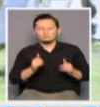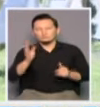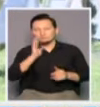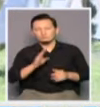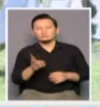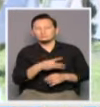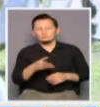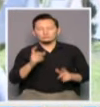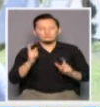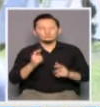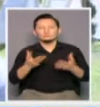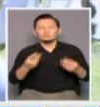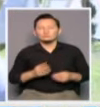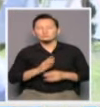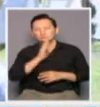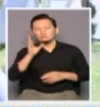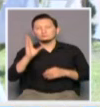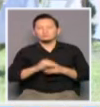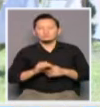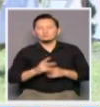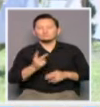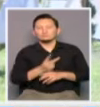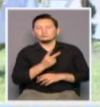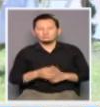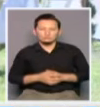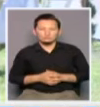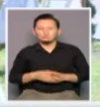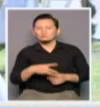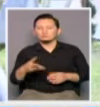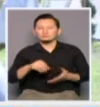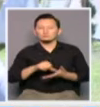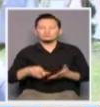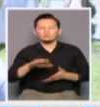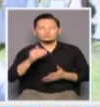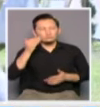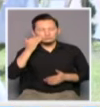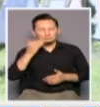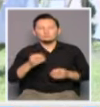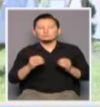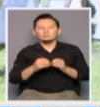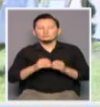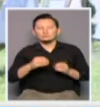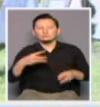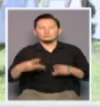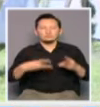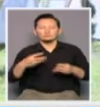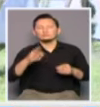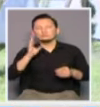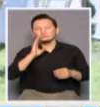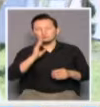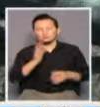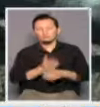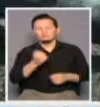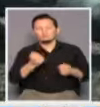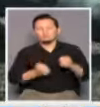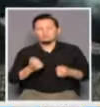машинами. Производится в дневное и вечернее время. Поливаем на участке, выходит более 10 поливомоечных машин по